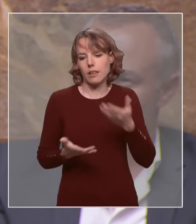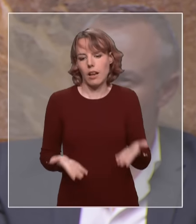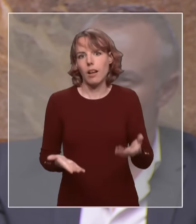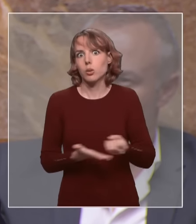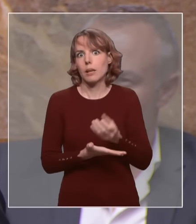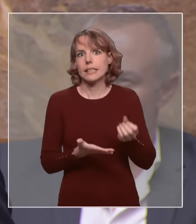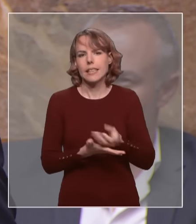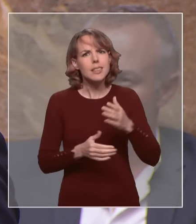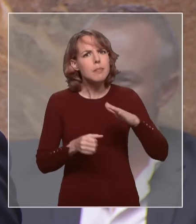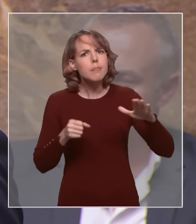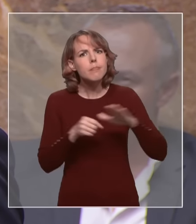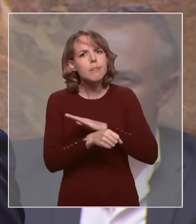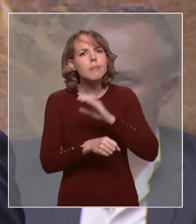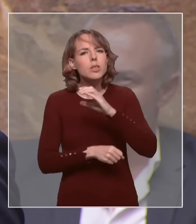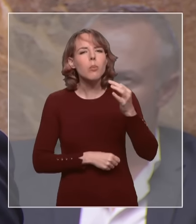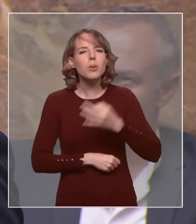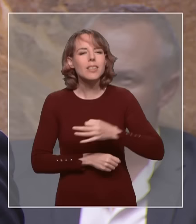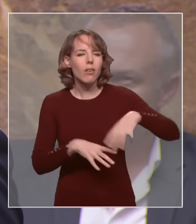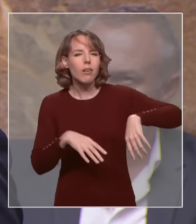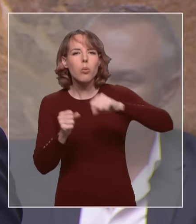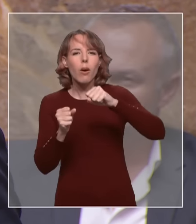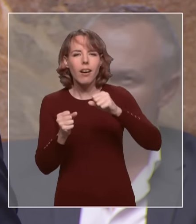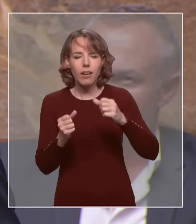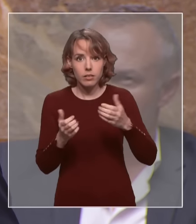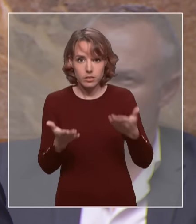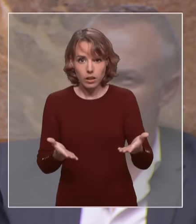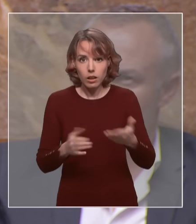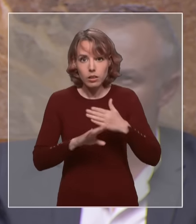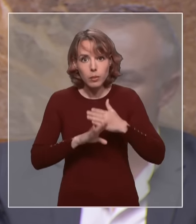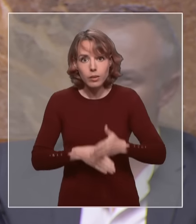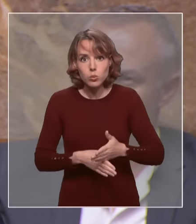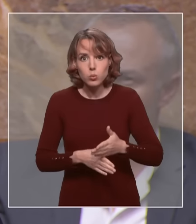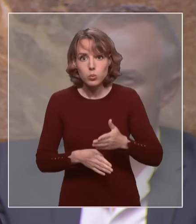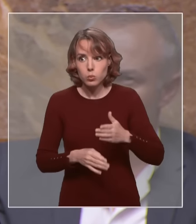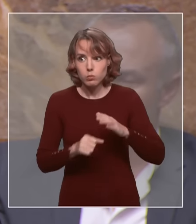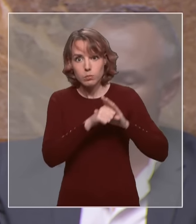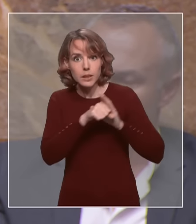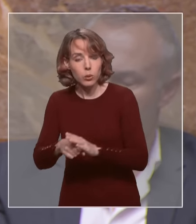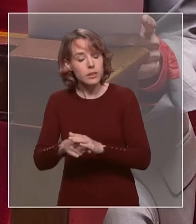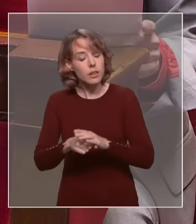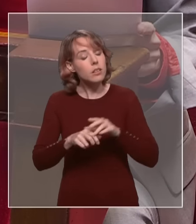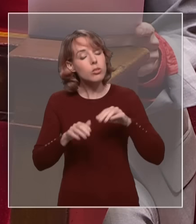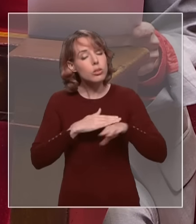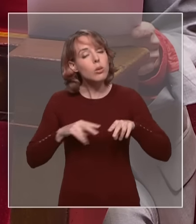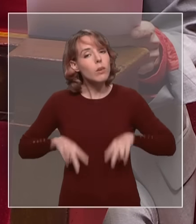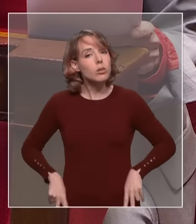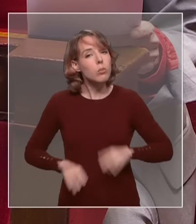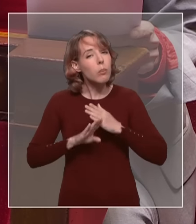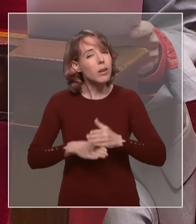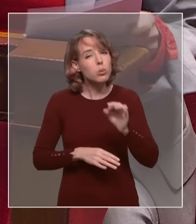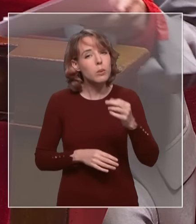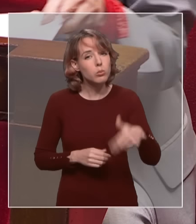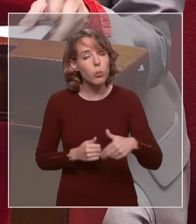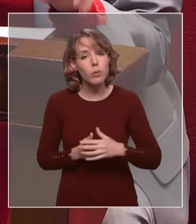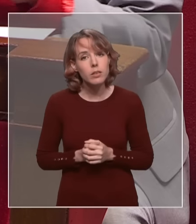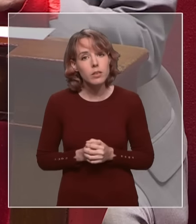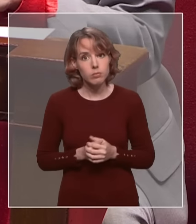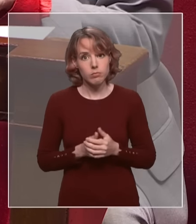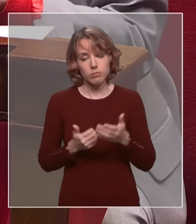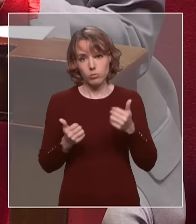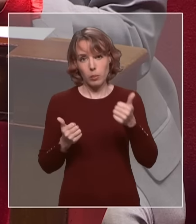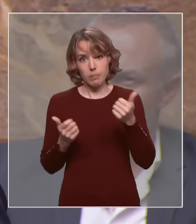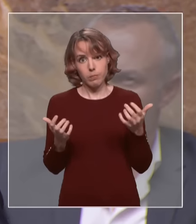emploi fait partie encore des priorités absolues du gouvernement dans le cadre de ses actions et qu'en est-il de cette volonté de faire